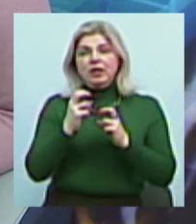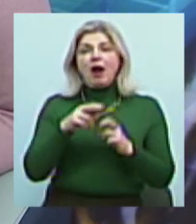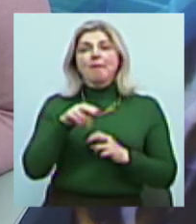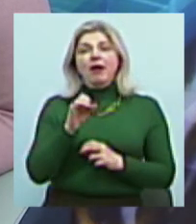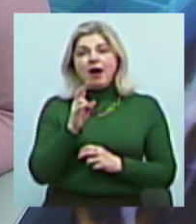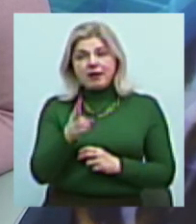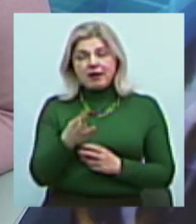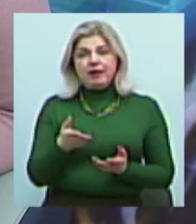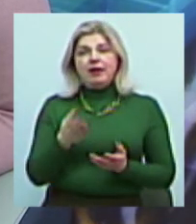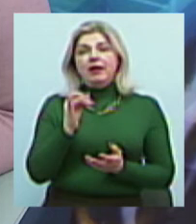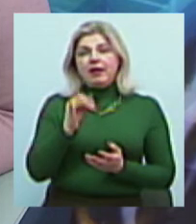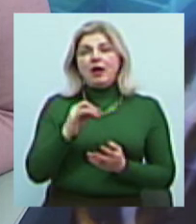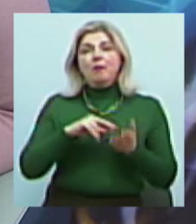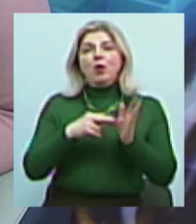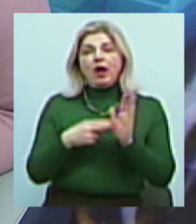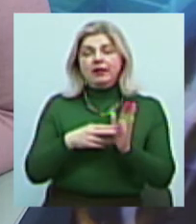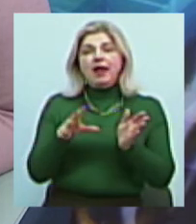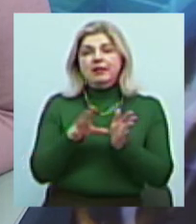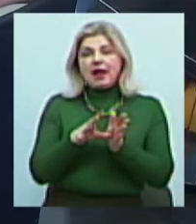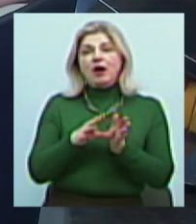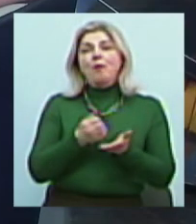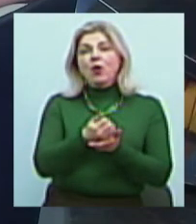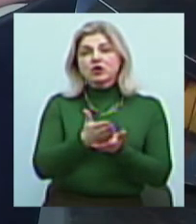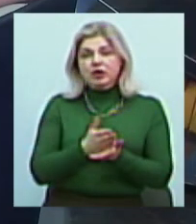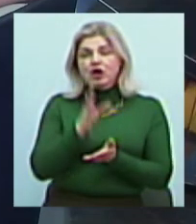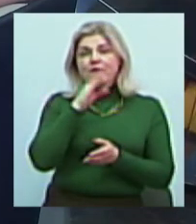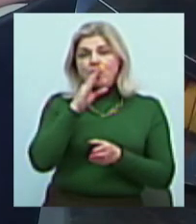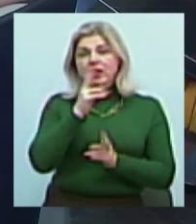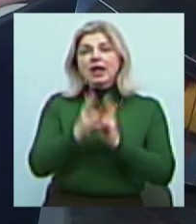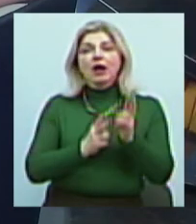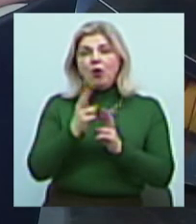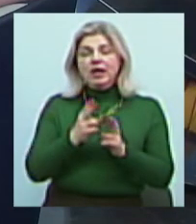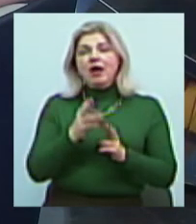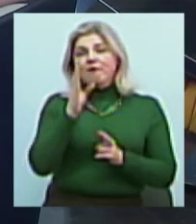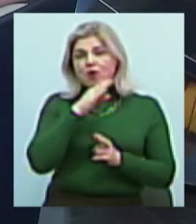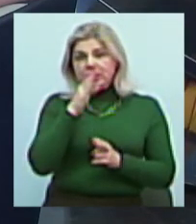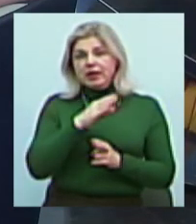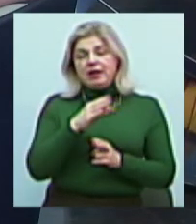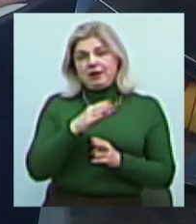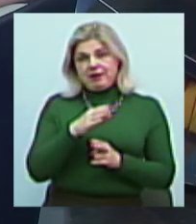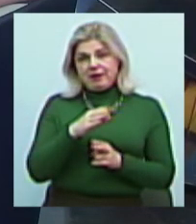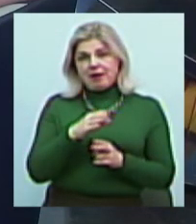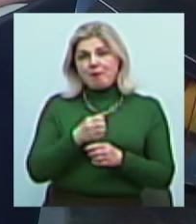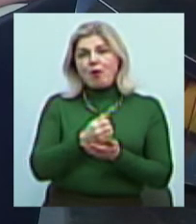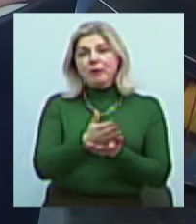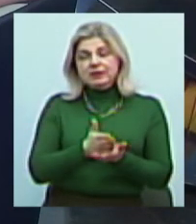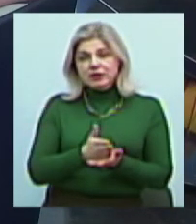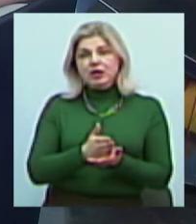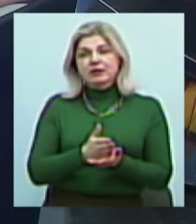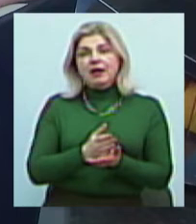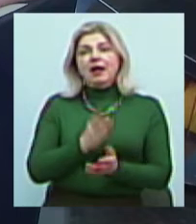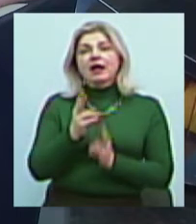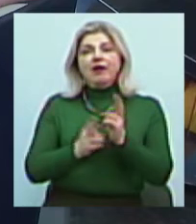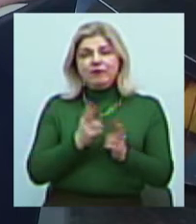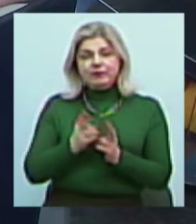і проекти енергопостачання та води, реконструкції систем енергопостачання та реконструкція